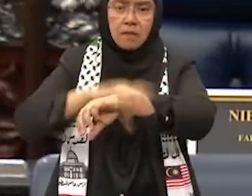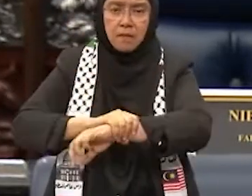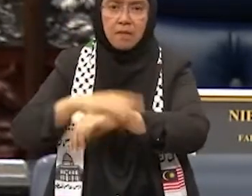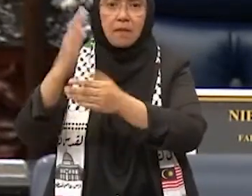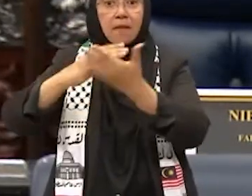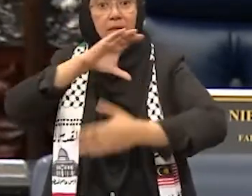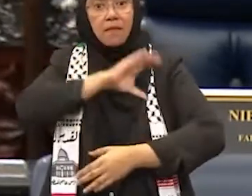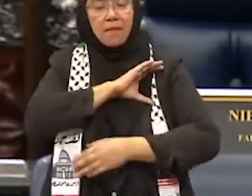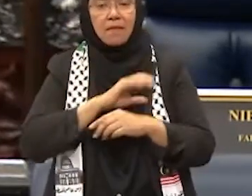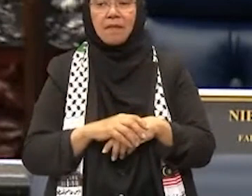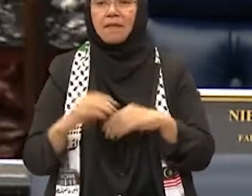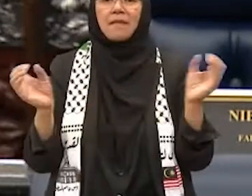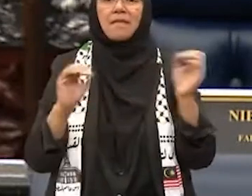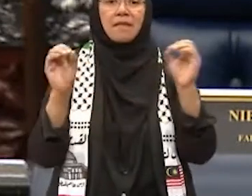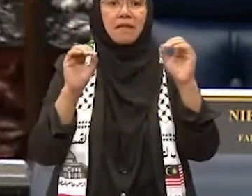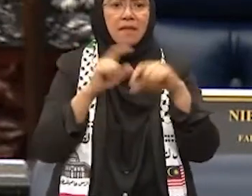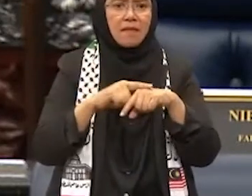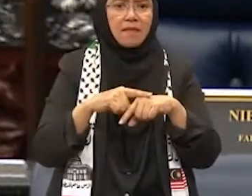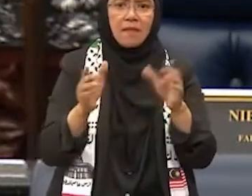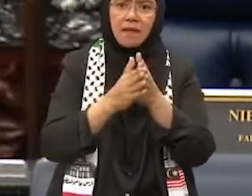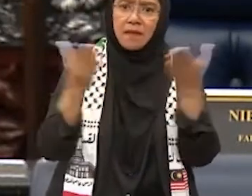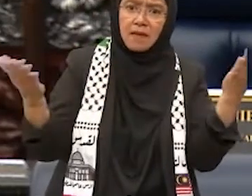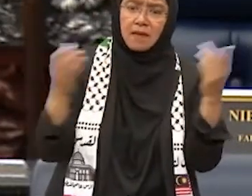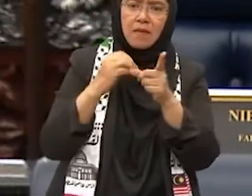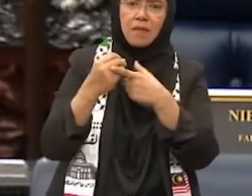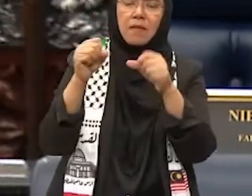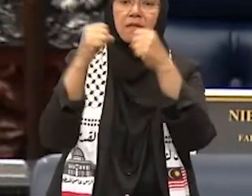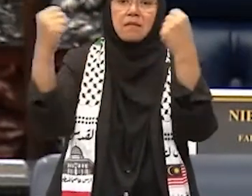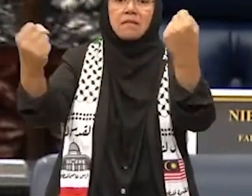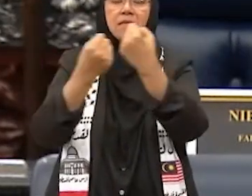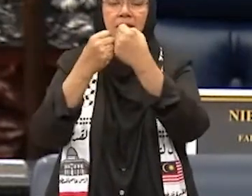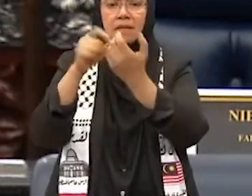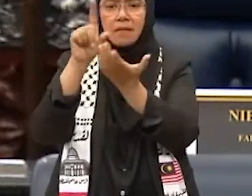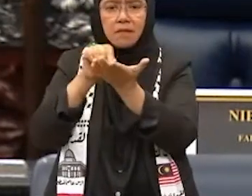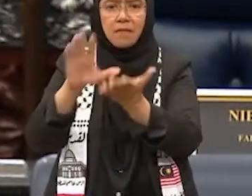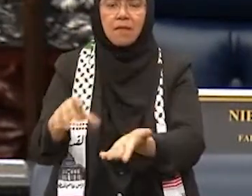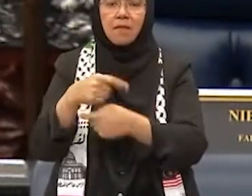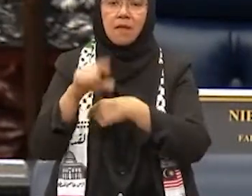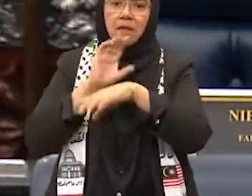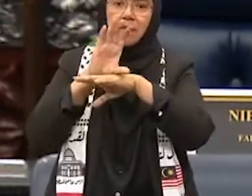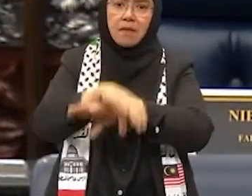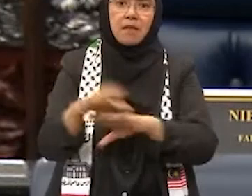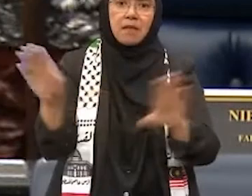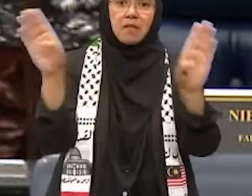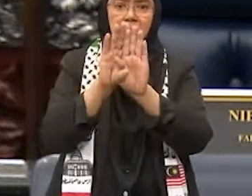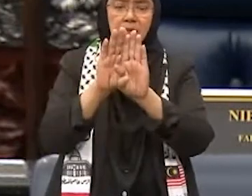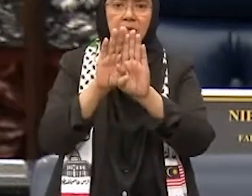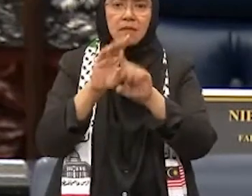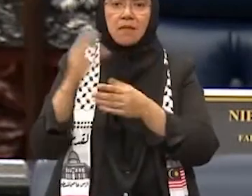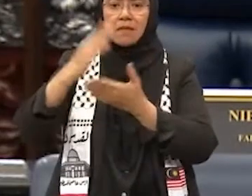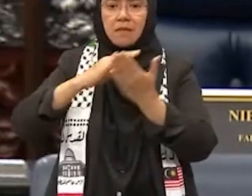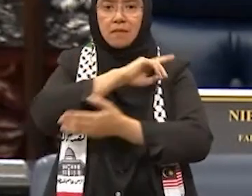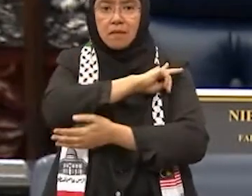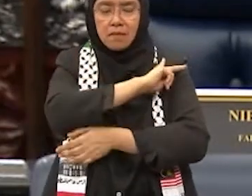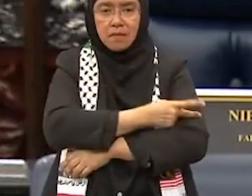satu Syarikat media pun yang dipaksa tutup oleh pihak berkuasa sebagai komitmen dan sokongan kerajaan untuk terus